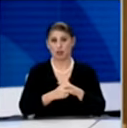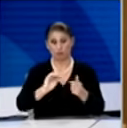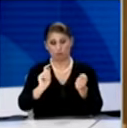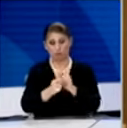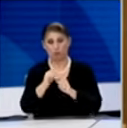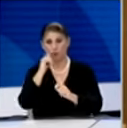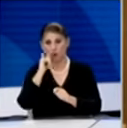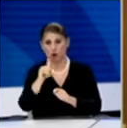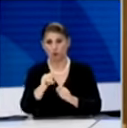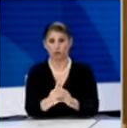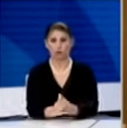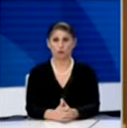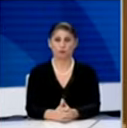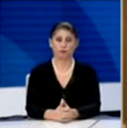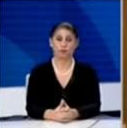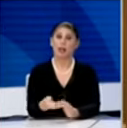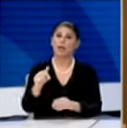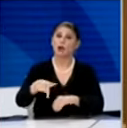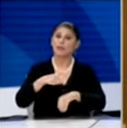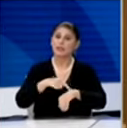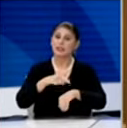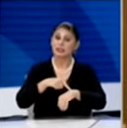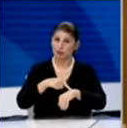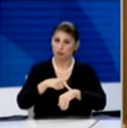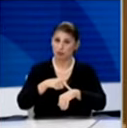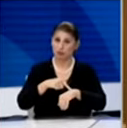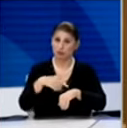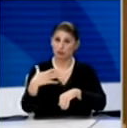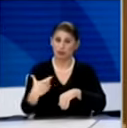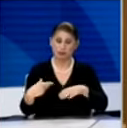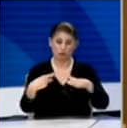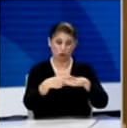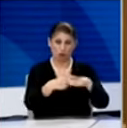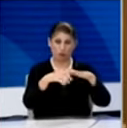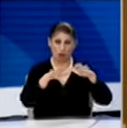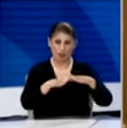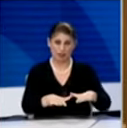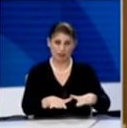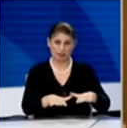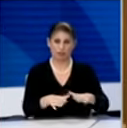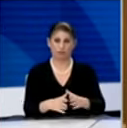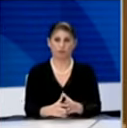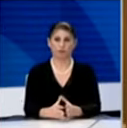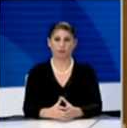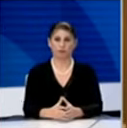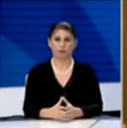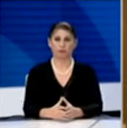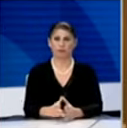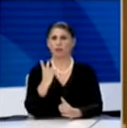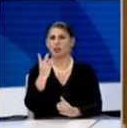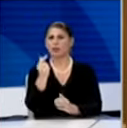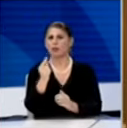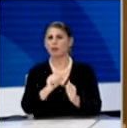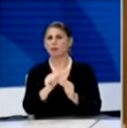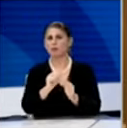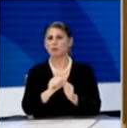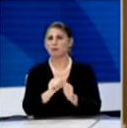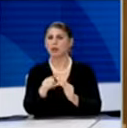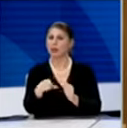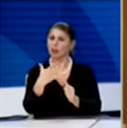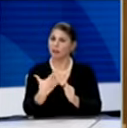μονιμοποιήσει, ενώ αυτή τη στιγμή βρίσκονται στο Ταμείο Ανεργίας και σε 2,5 μήνες θα